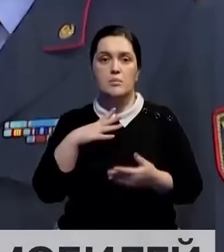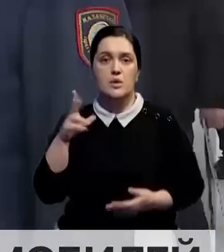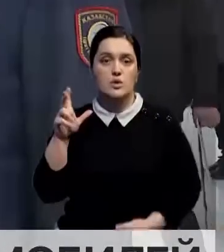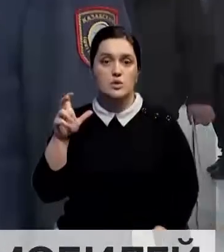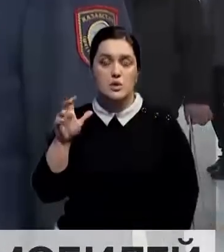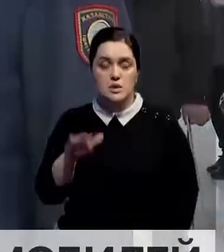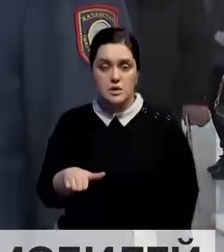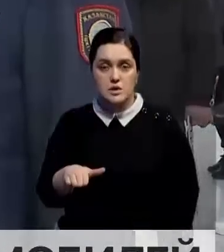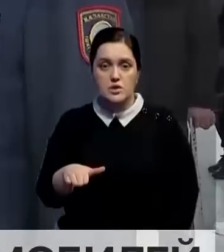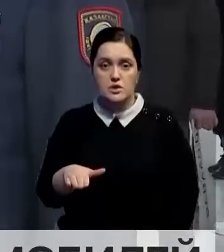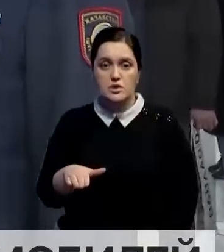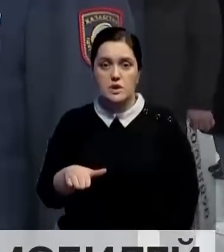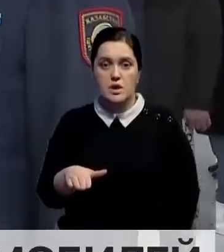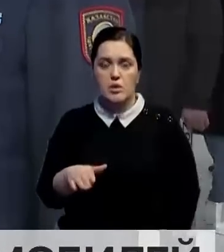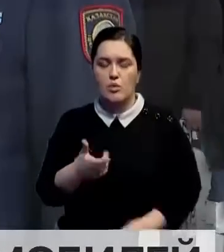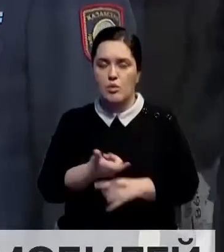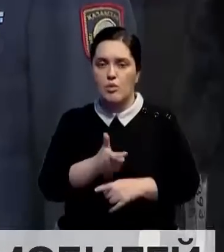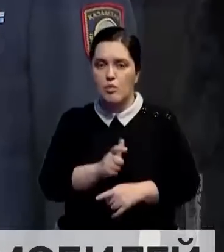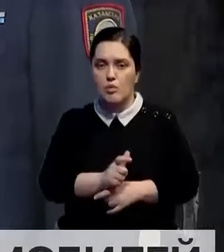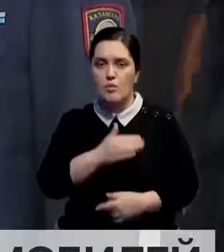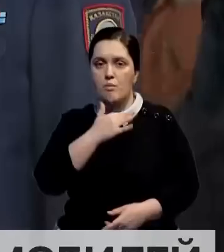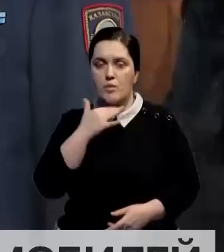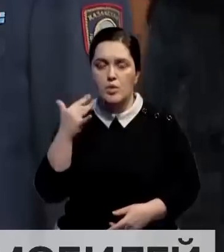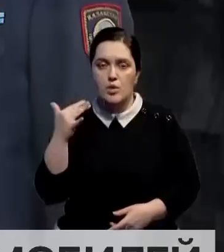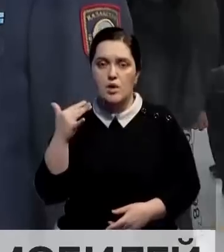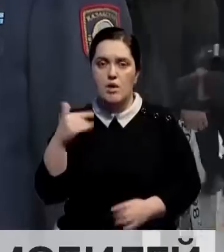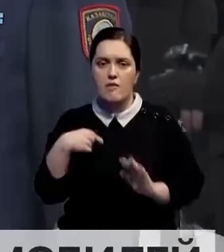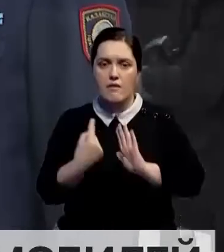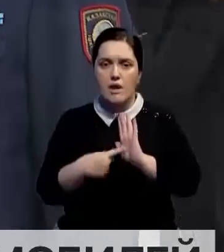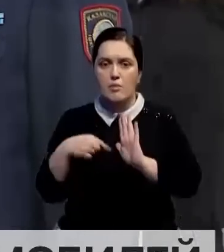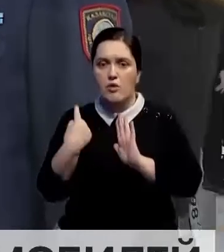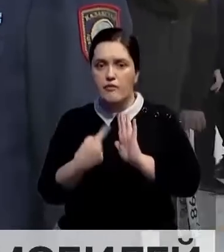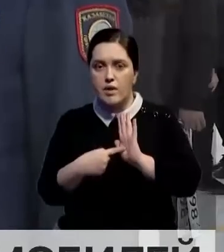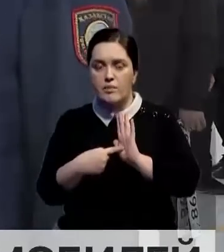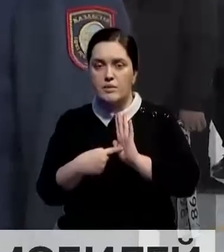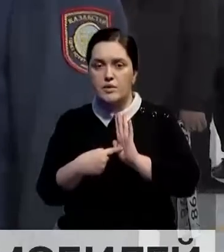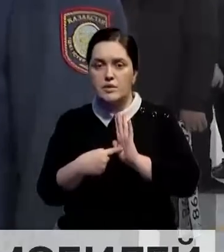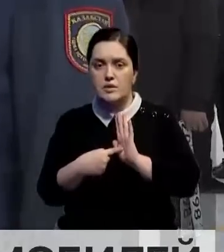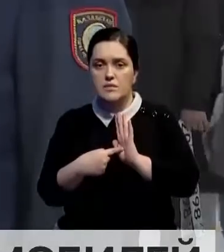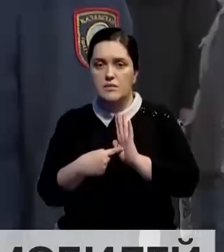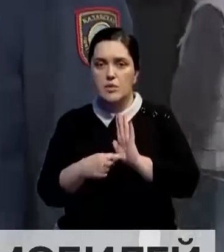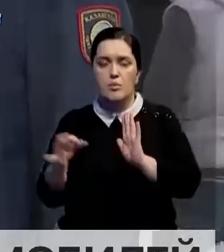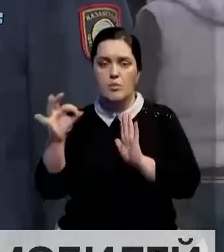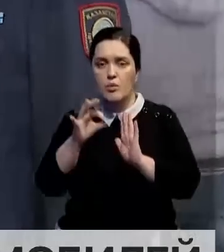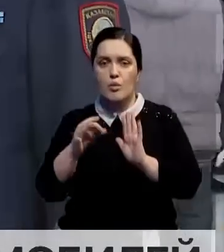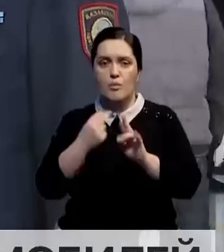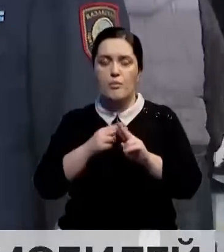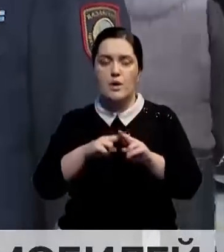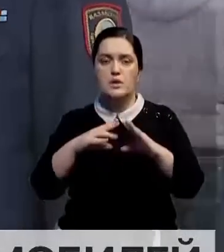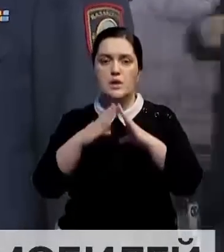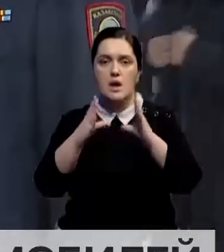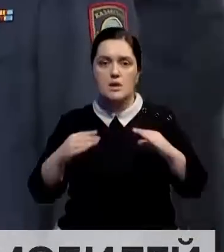тысяч. Сейчас очень много вопросов встает по транспортным